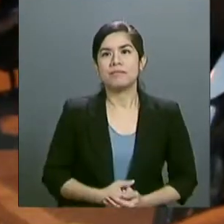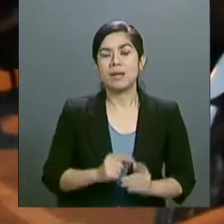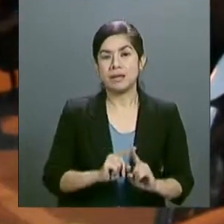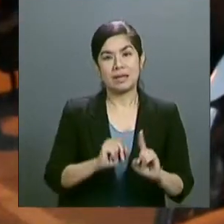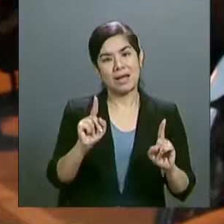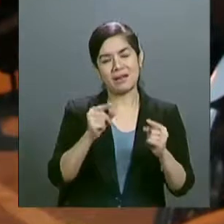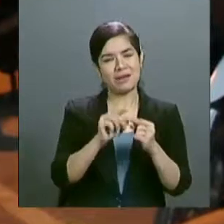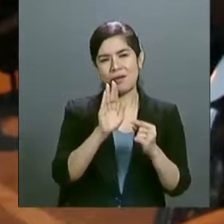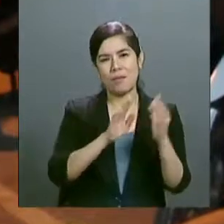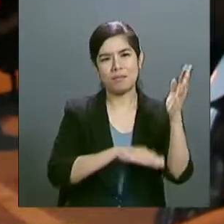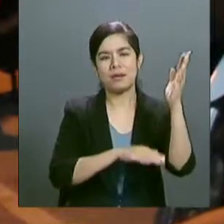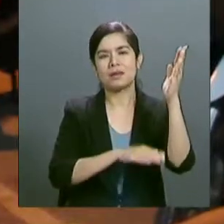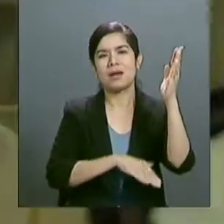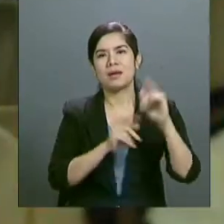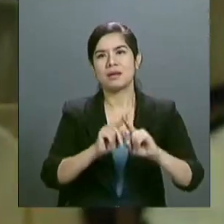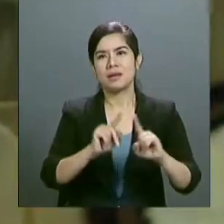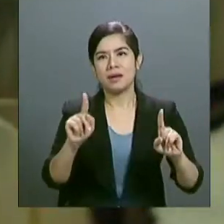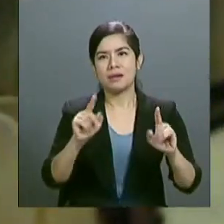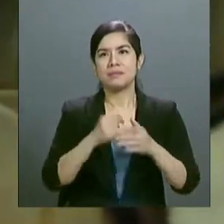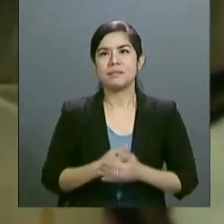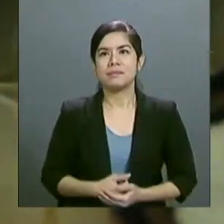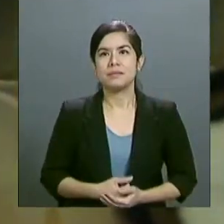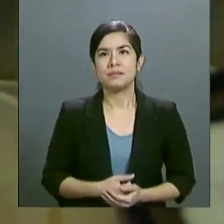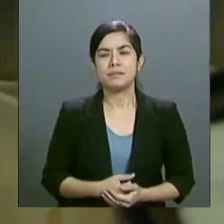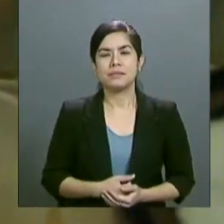ากภาคใต้นิดนึง